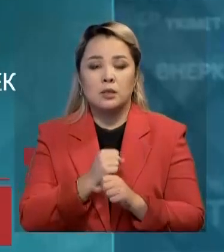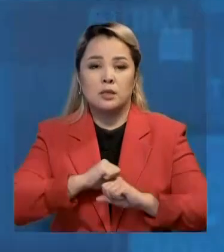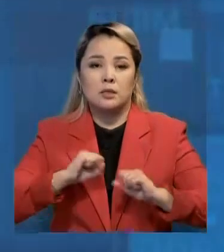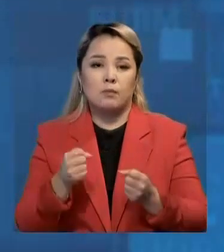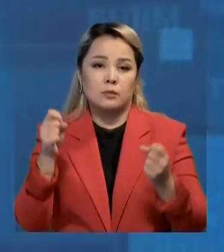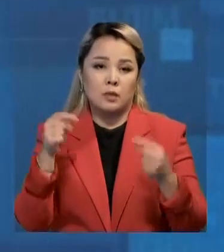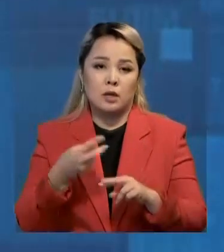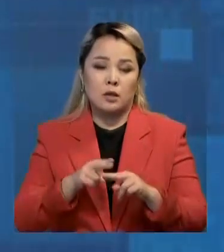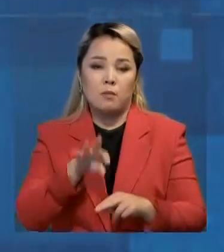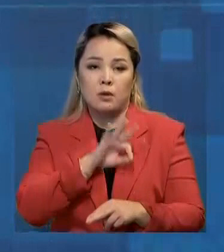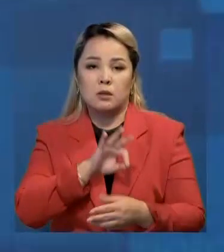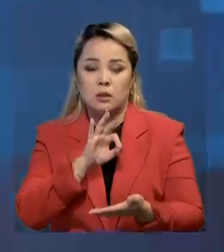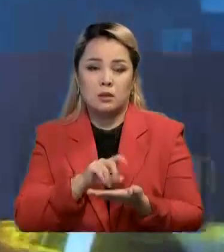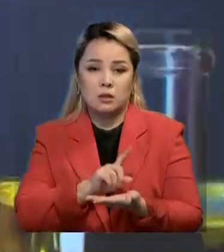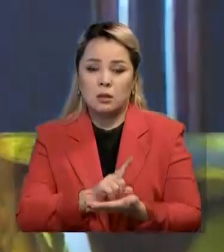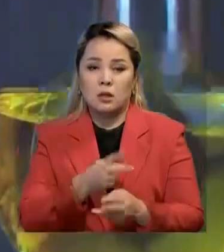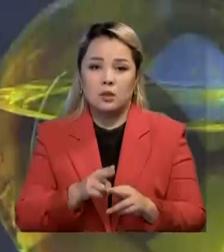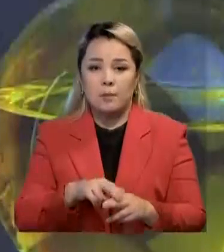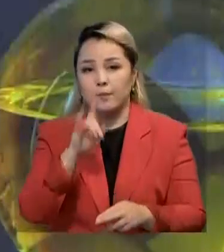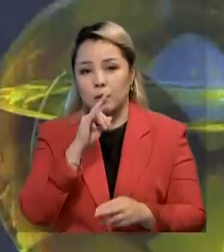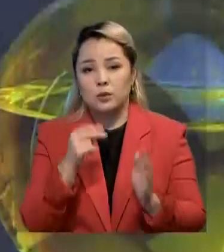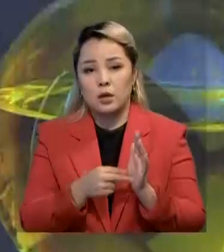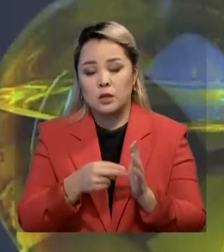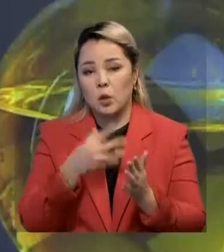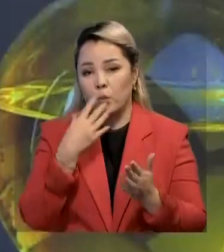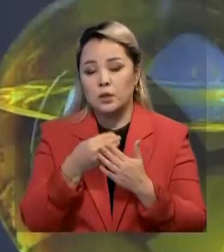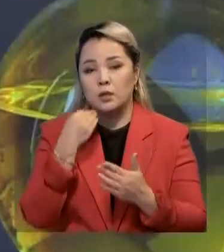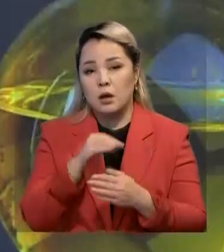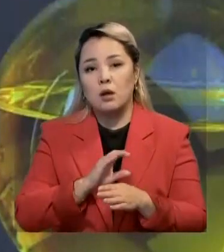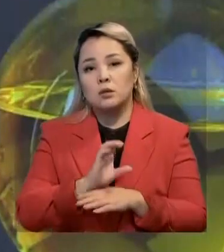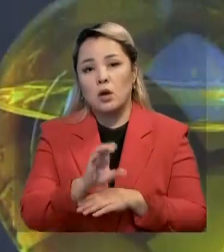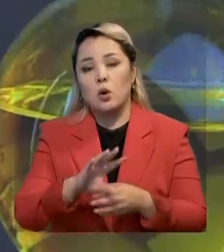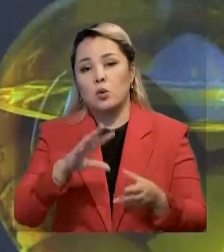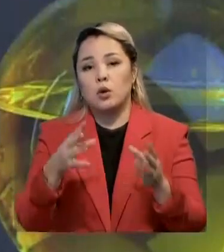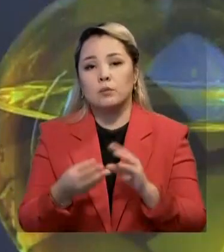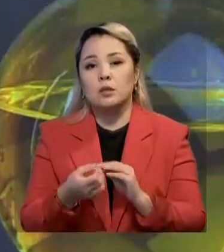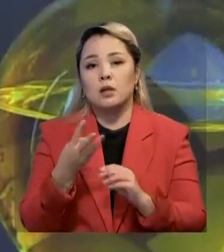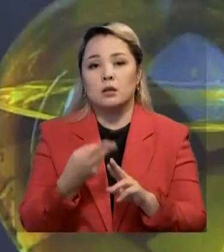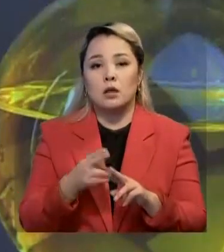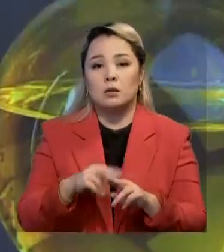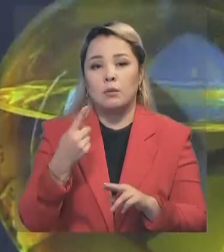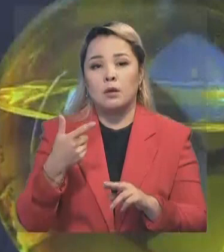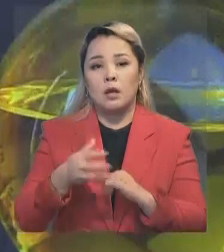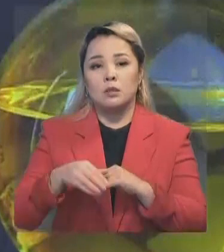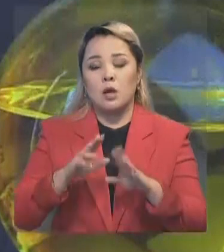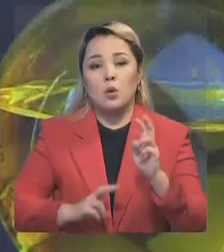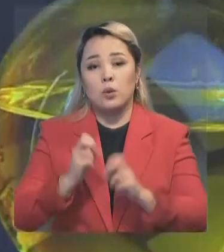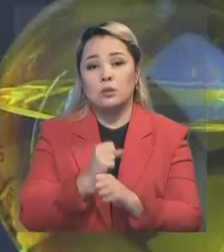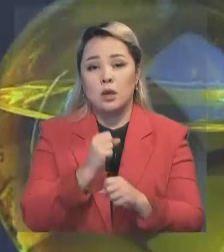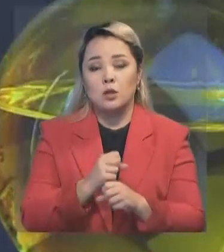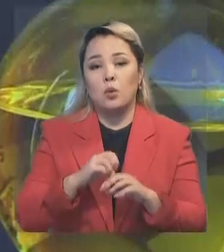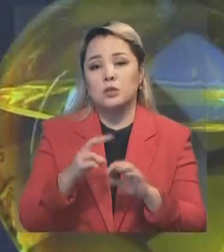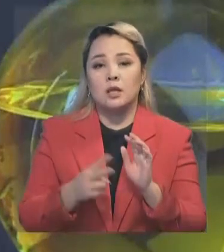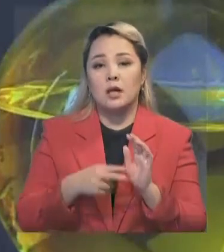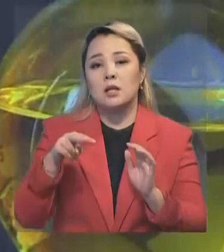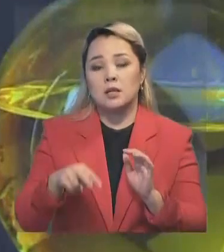тиімдірек. Жанар жағар май сапасы өз алдына. Енді оның жеткізілетін көлеміне тоқталсақ, 1 гектар жерді жыртып өңдеуге үкімет